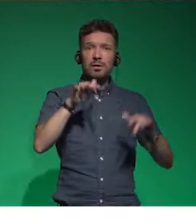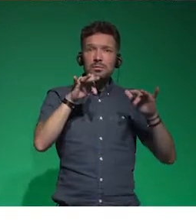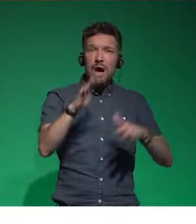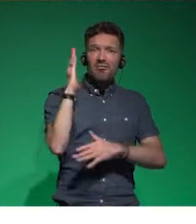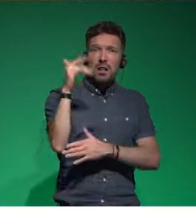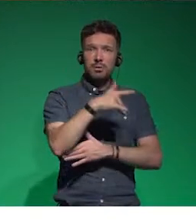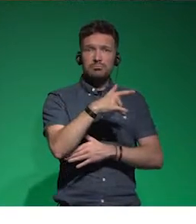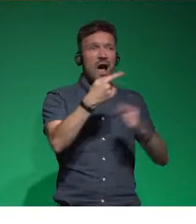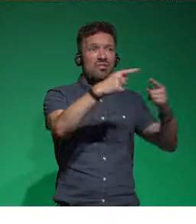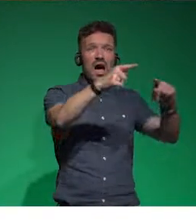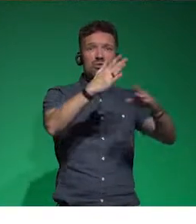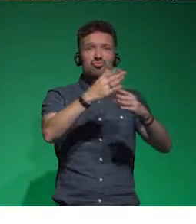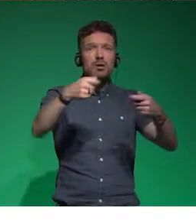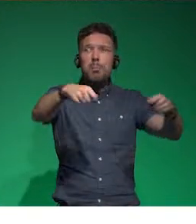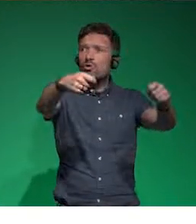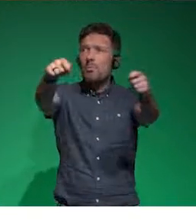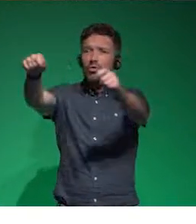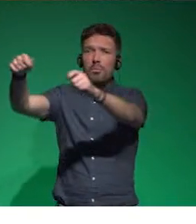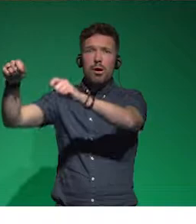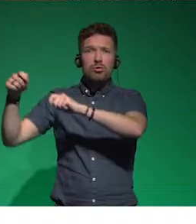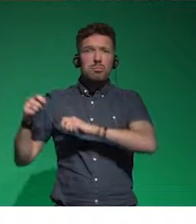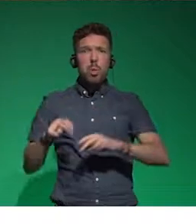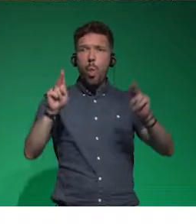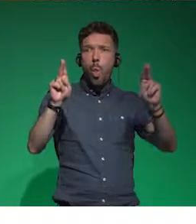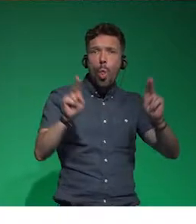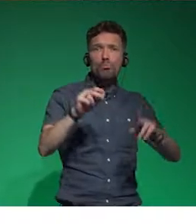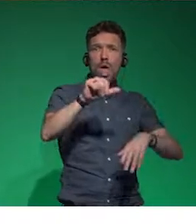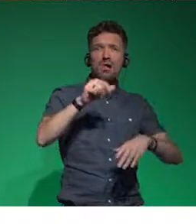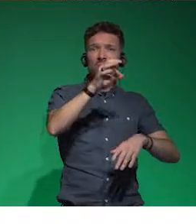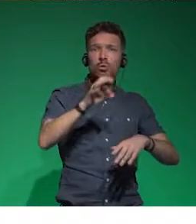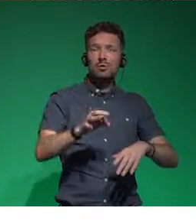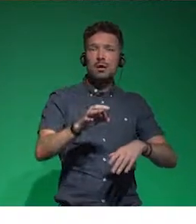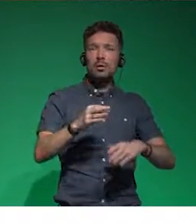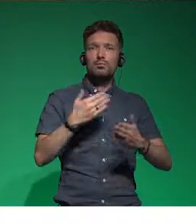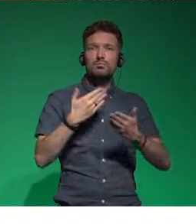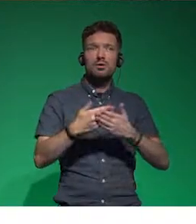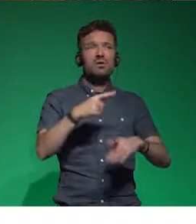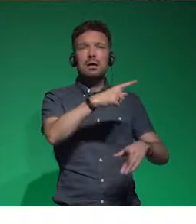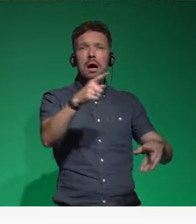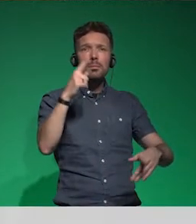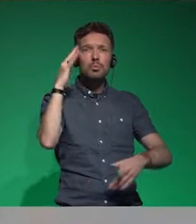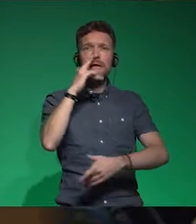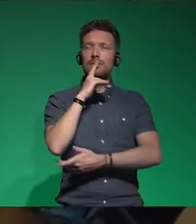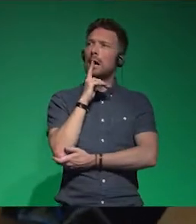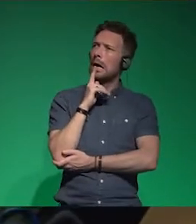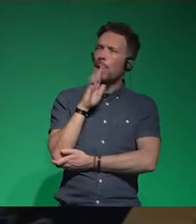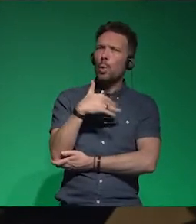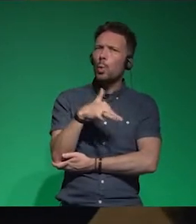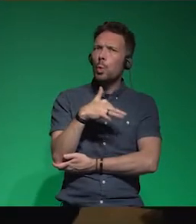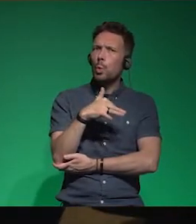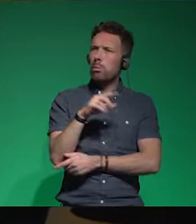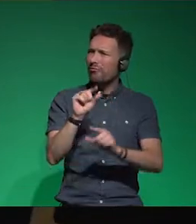war Grund für den ein oder anderen nachzudenken und sich zu überlegen, wie kann es gelingen, dass